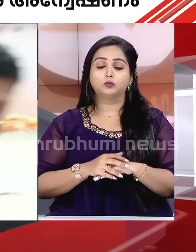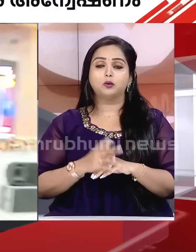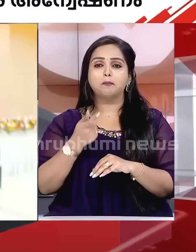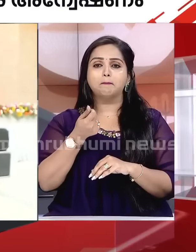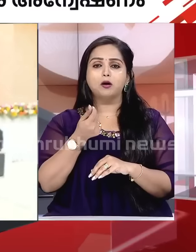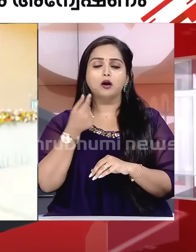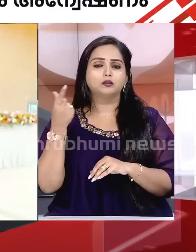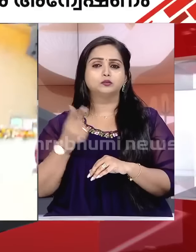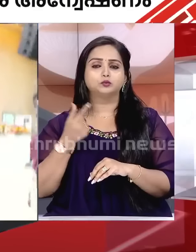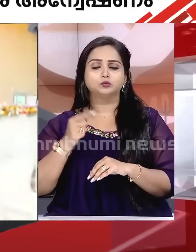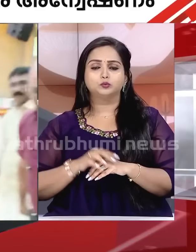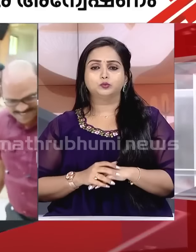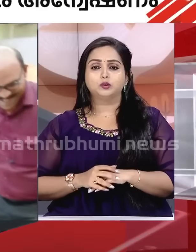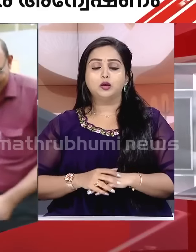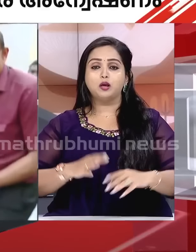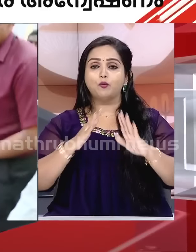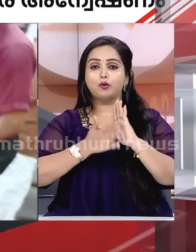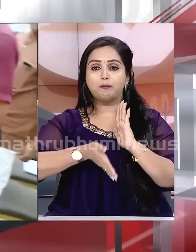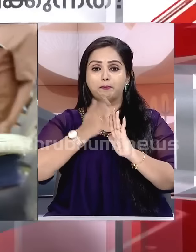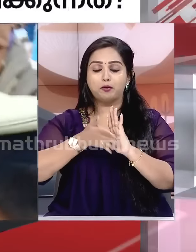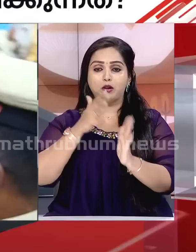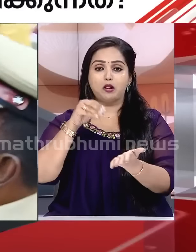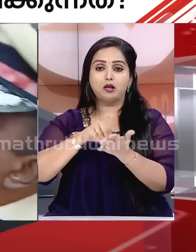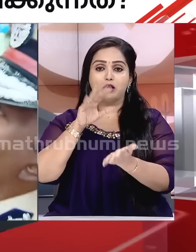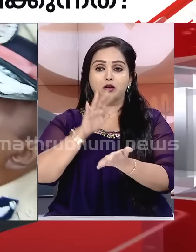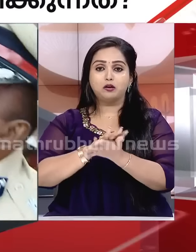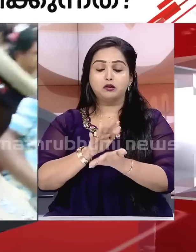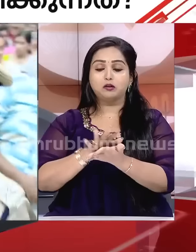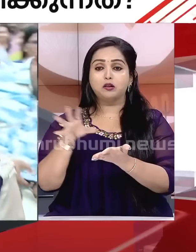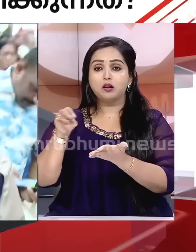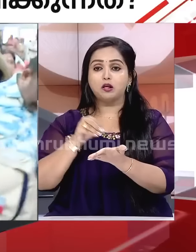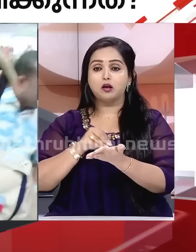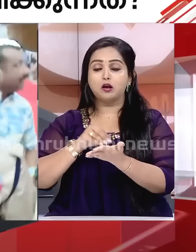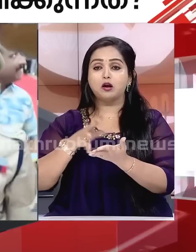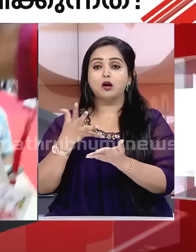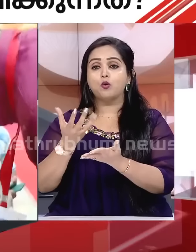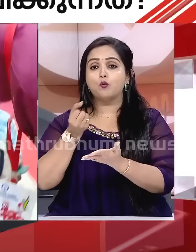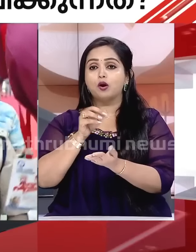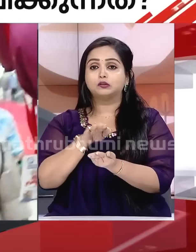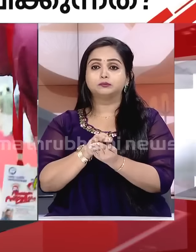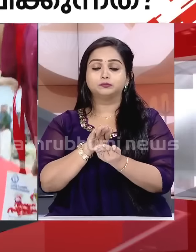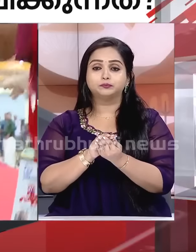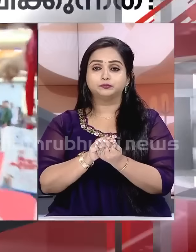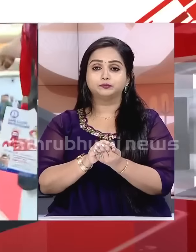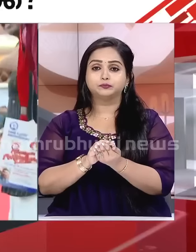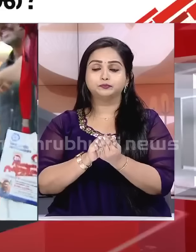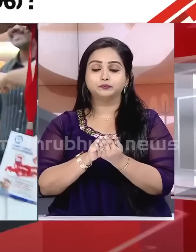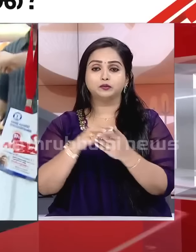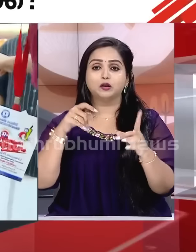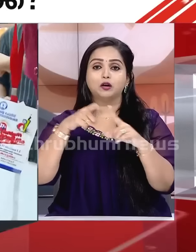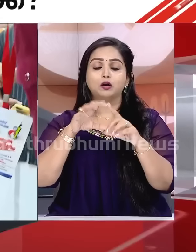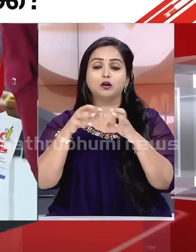പണം ഉപയോഗിച്ച് കെട്ടിടങ്ങളും സ്ഥലങ്ങളും വാങ്ങിച്ചു കൂട്ടിയിട്ടുണ്ട്. അതിൻ്റെ ഒരു അതാണ് കവടിയാർ